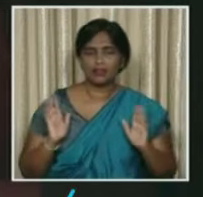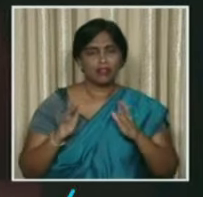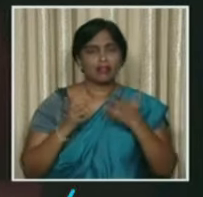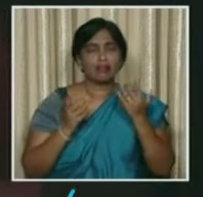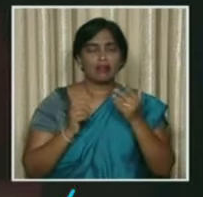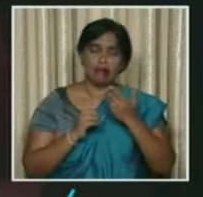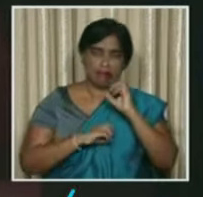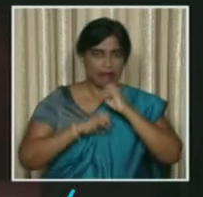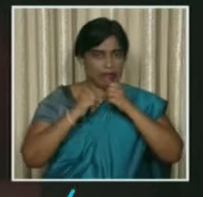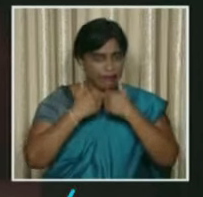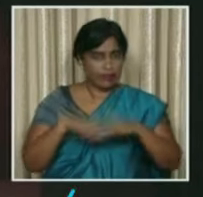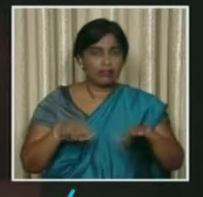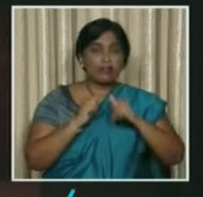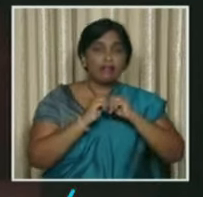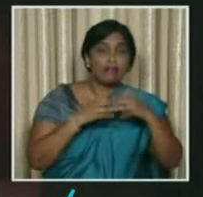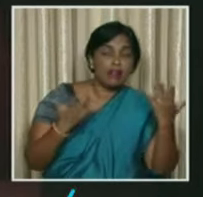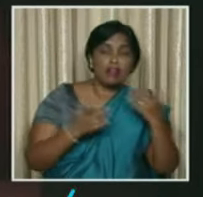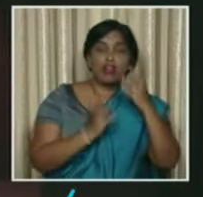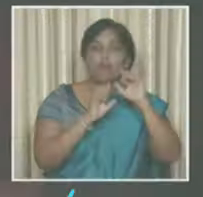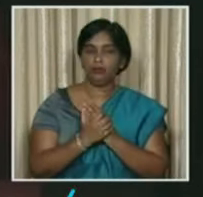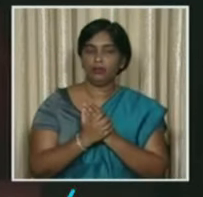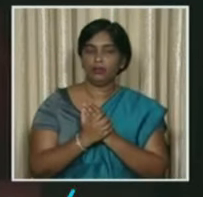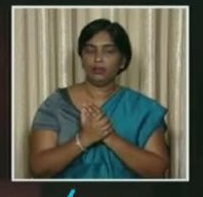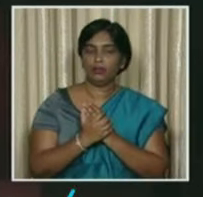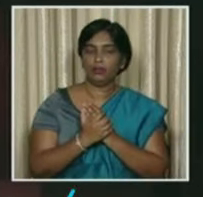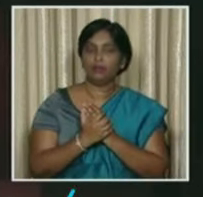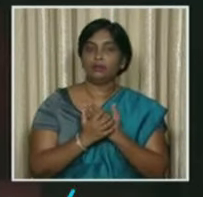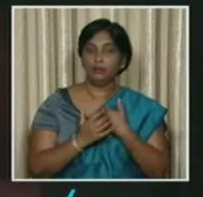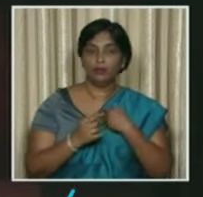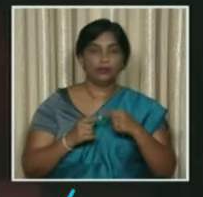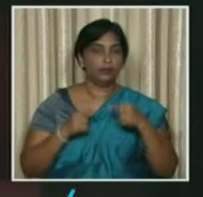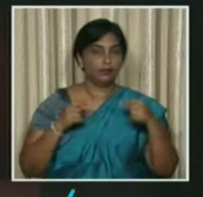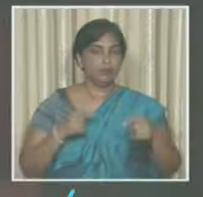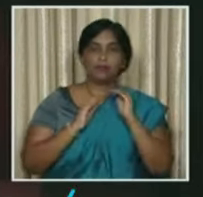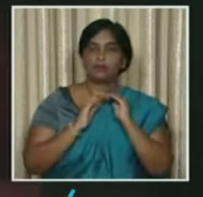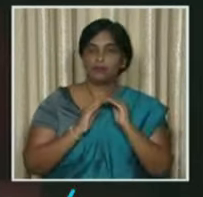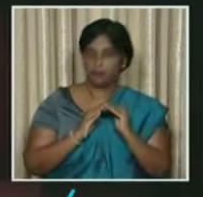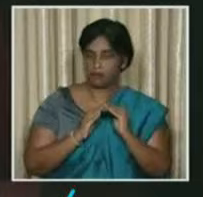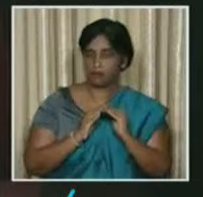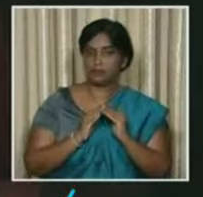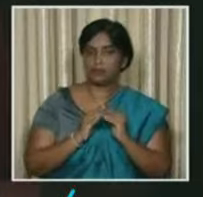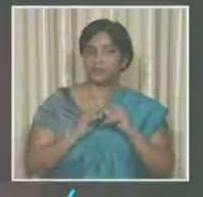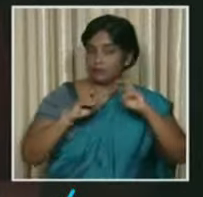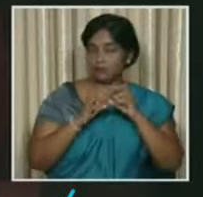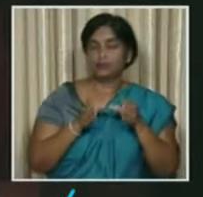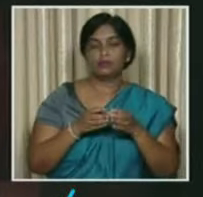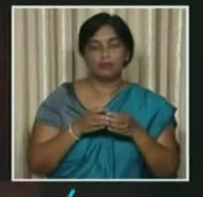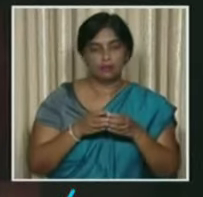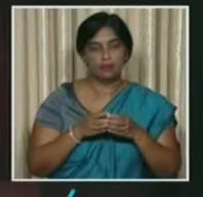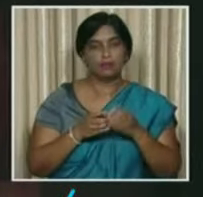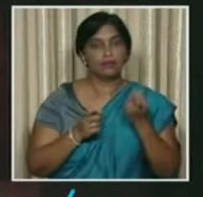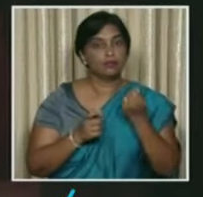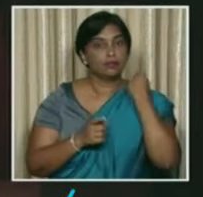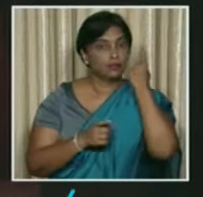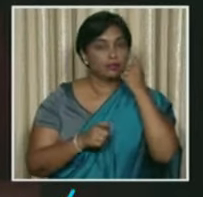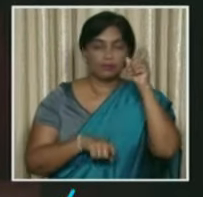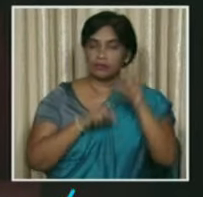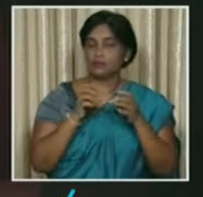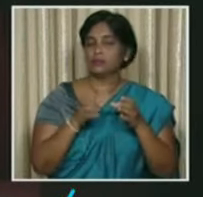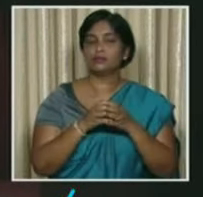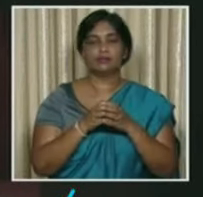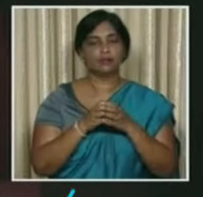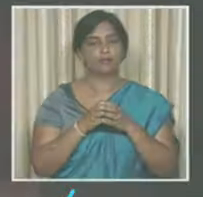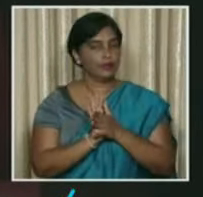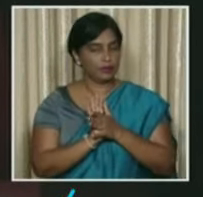ප්‍රමාණයක් ක්‍රියාත්මක නොකරලා තිබෙනවද කියන කාරණාව. අපි විපක්ෂ නායක කාර්යාලයේ පරිශන අංශය ආර්ථික විශේෂඥ කණ්ඩායමක්